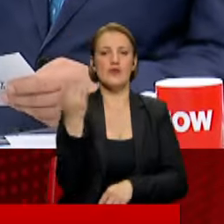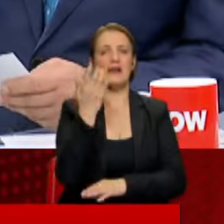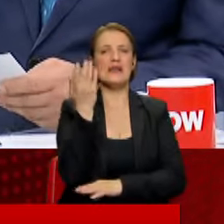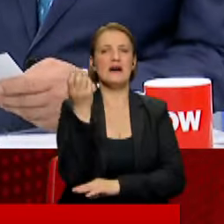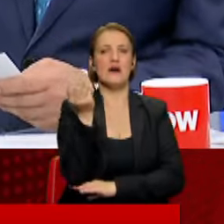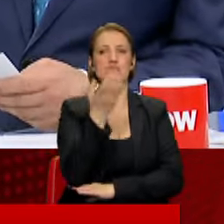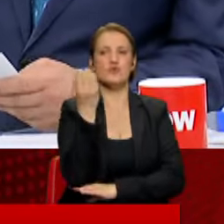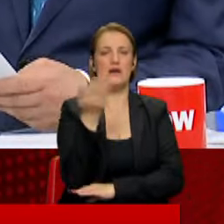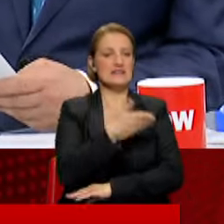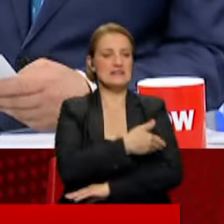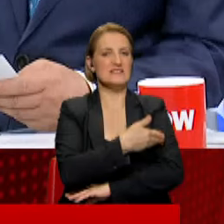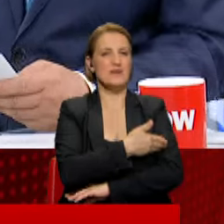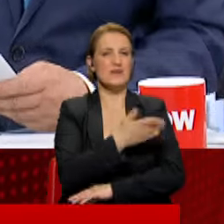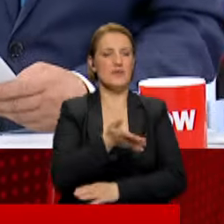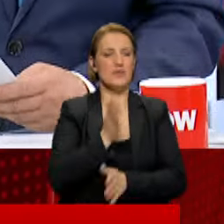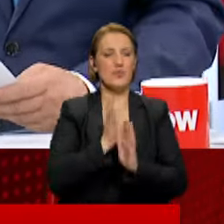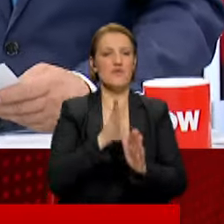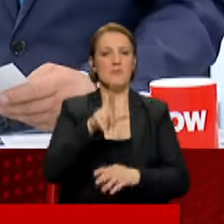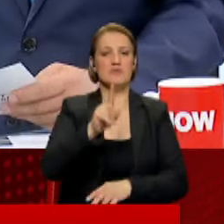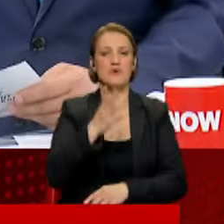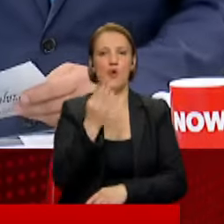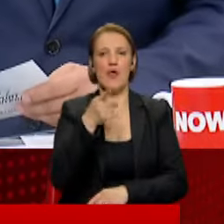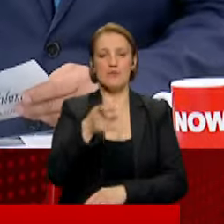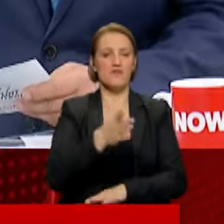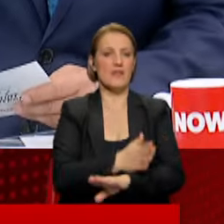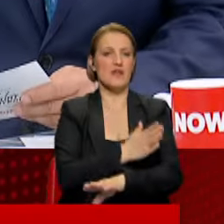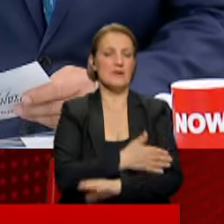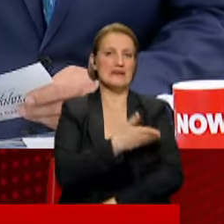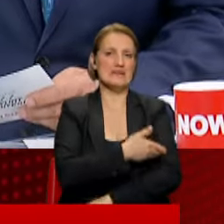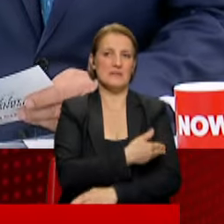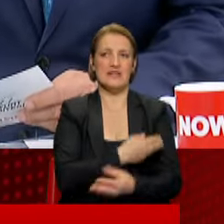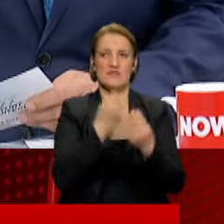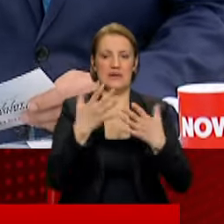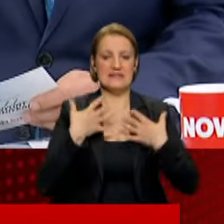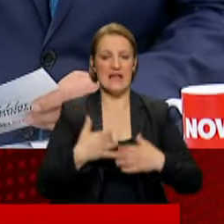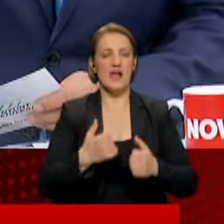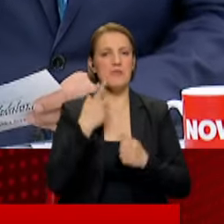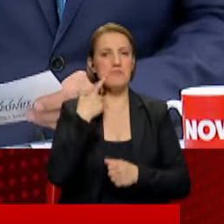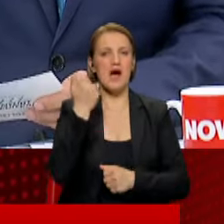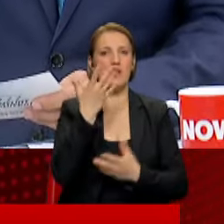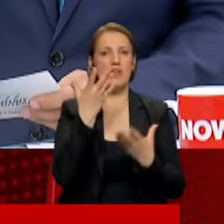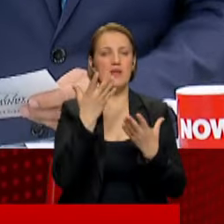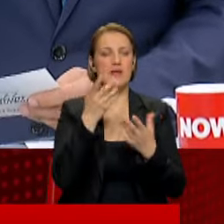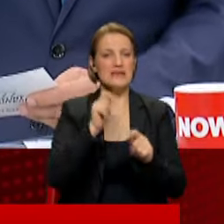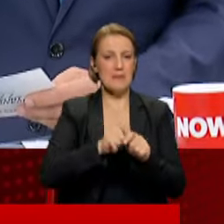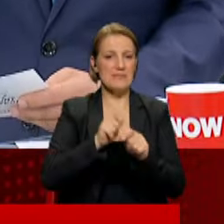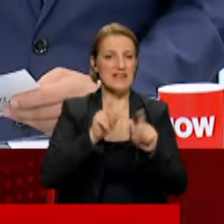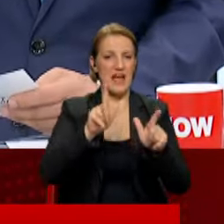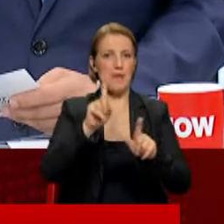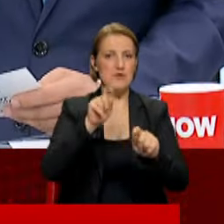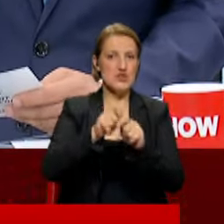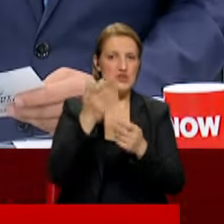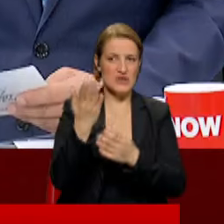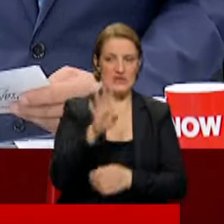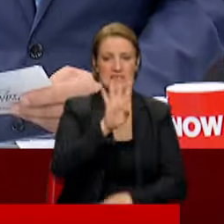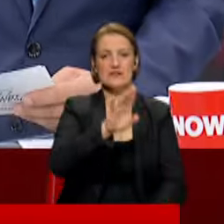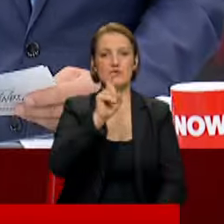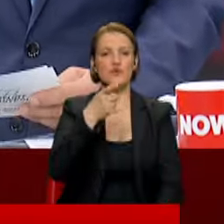hizmetimiz sürekli olarak vatandaşımıza bu hizmeti veriyor bu sağlık Bakanlığın yapması gereken bir iş olması gerekirken Ayrıca